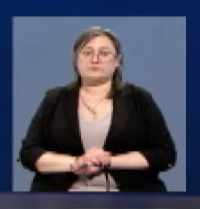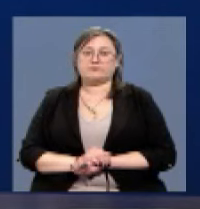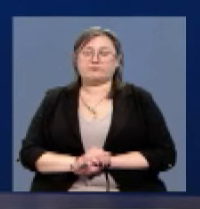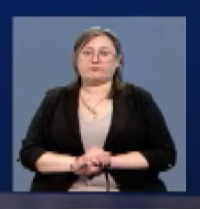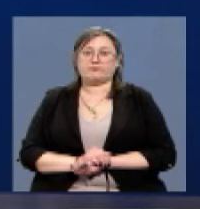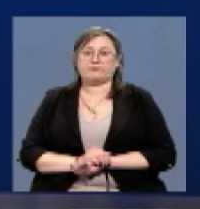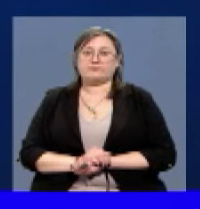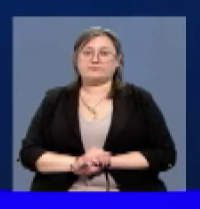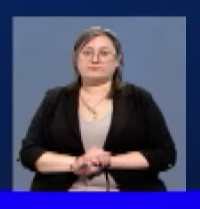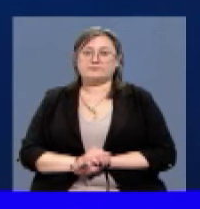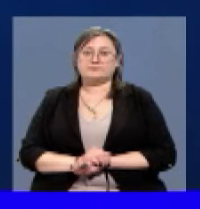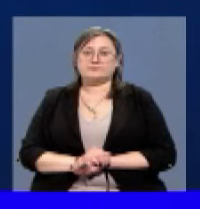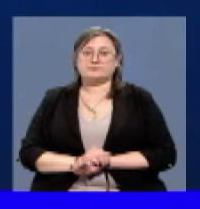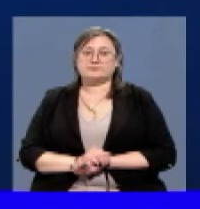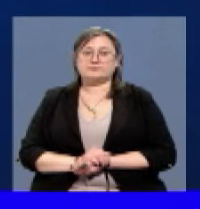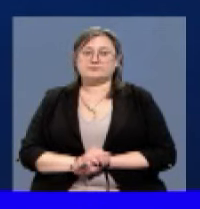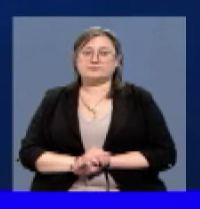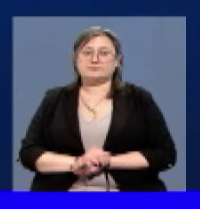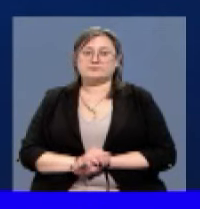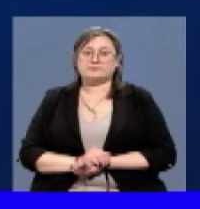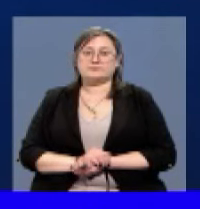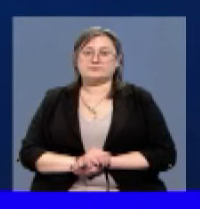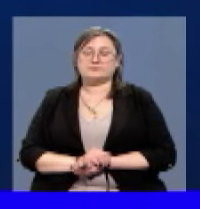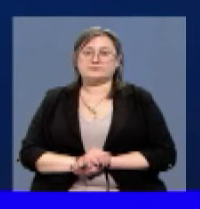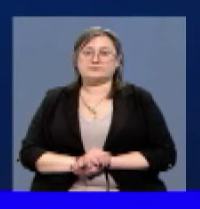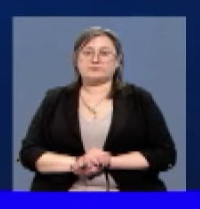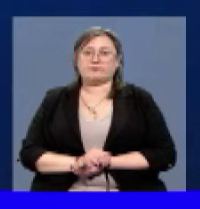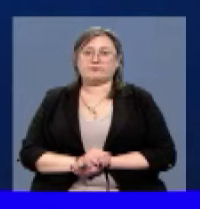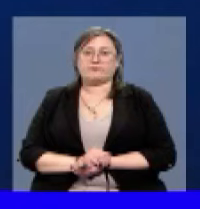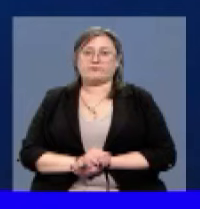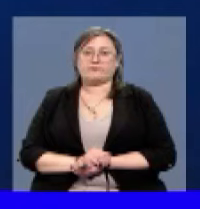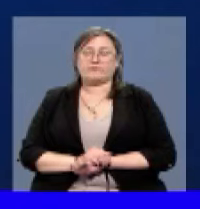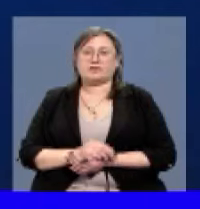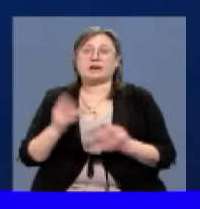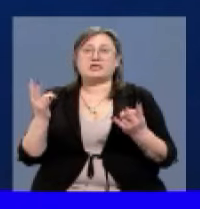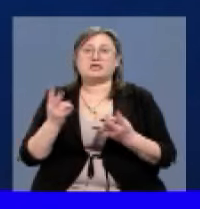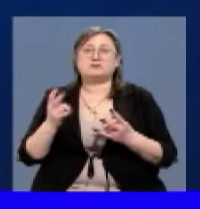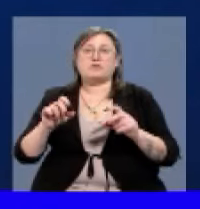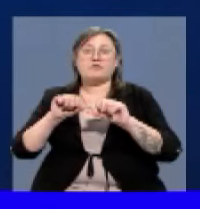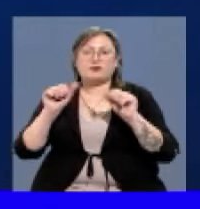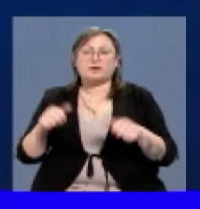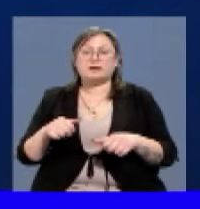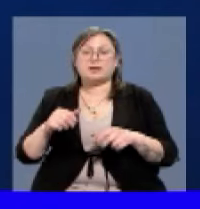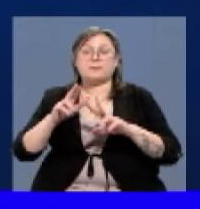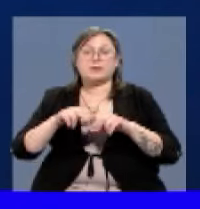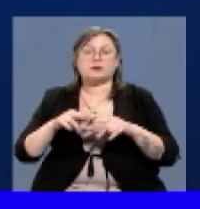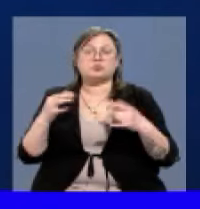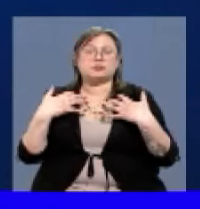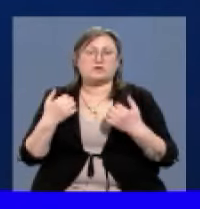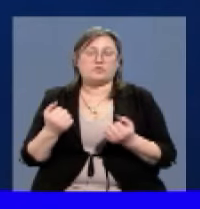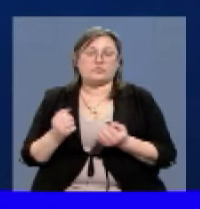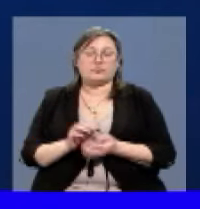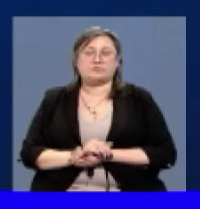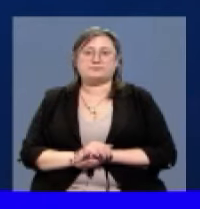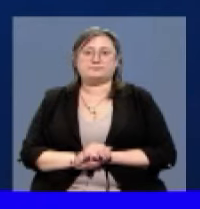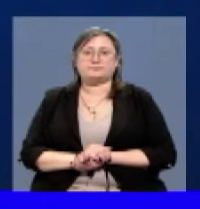деген жаңағы мектеп алды даярлық тобынан келуі мүмкін, ол деген жаңағы жеке меншік тіпті студияларда жаңағы мектеп